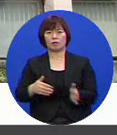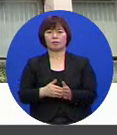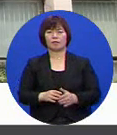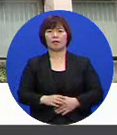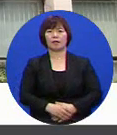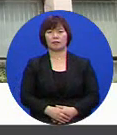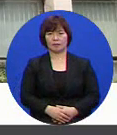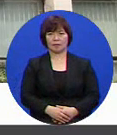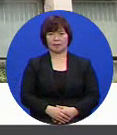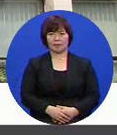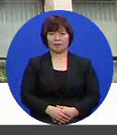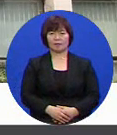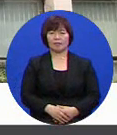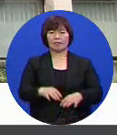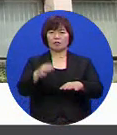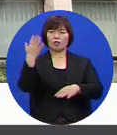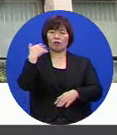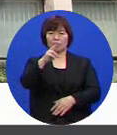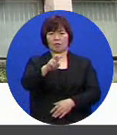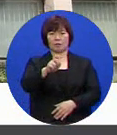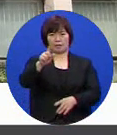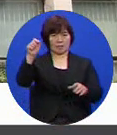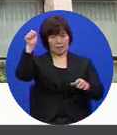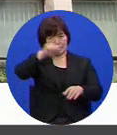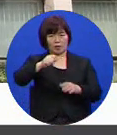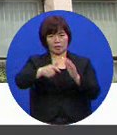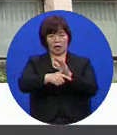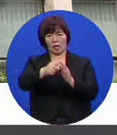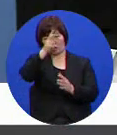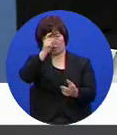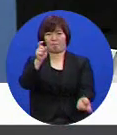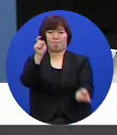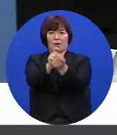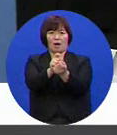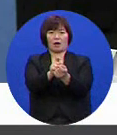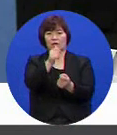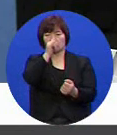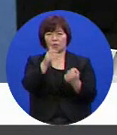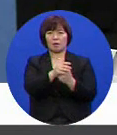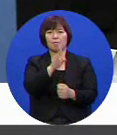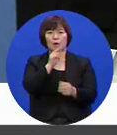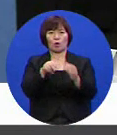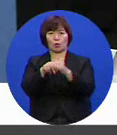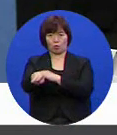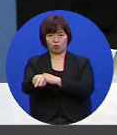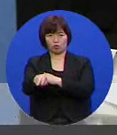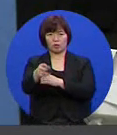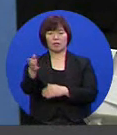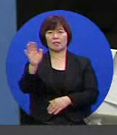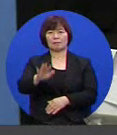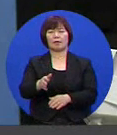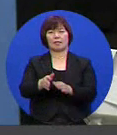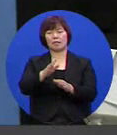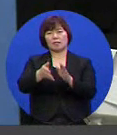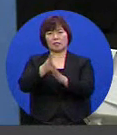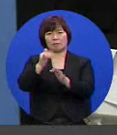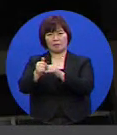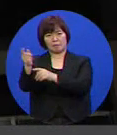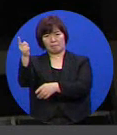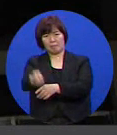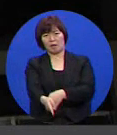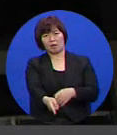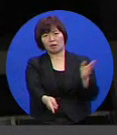있습니다. 지난 21일 새벽 잠복 중인 경찰과 맞닥뜨린 송 씨는 곧바로 도주했으나 시민이 내민 막대기에